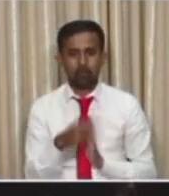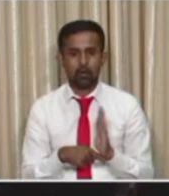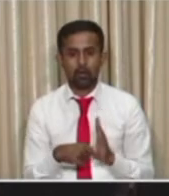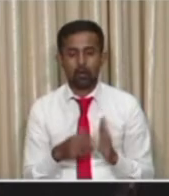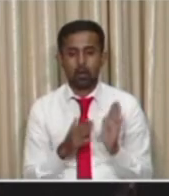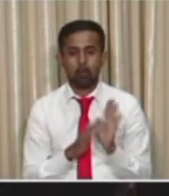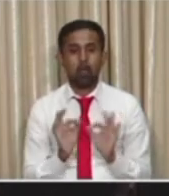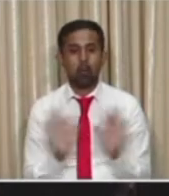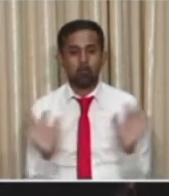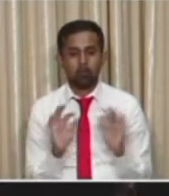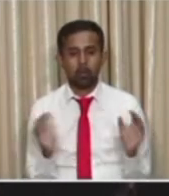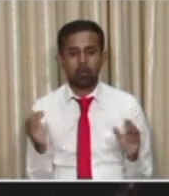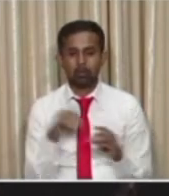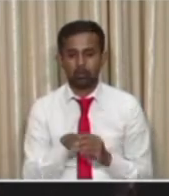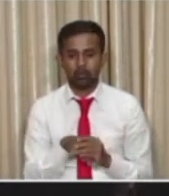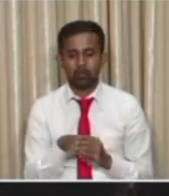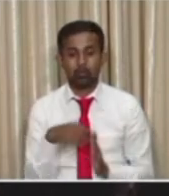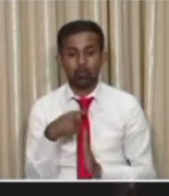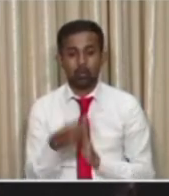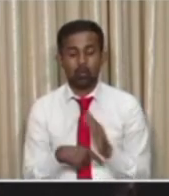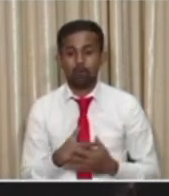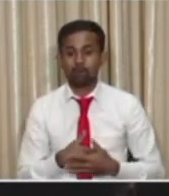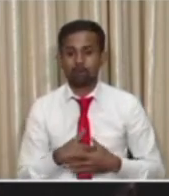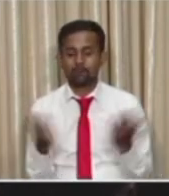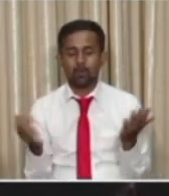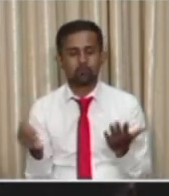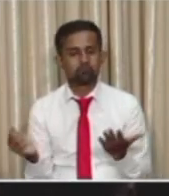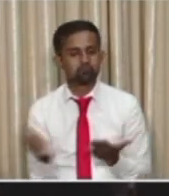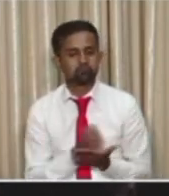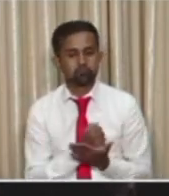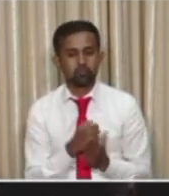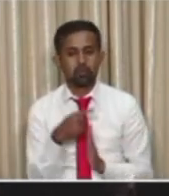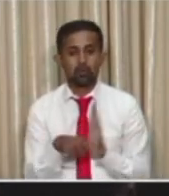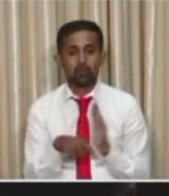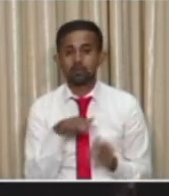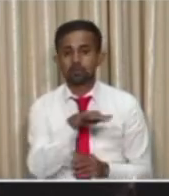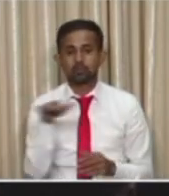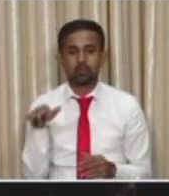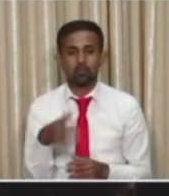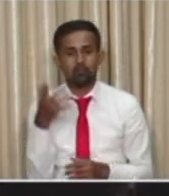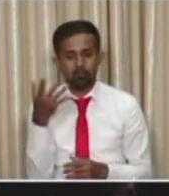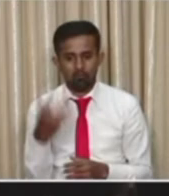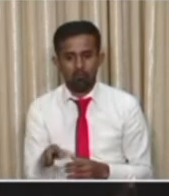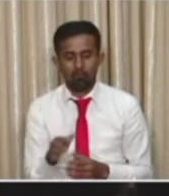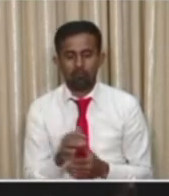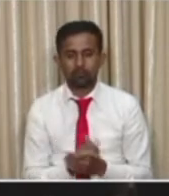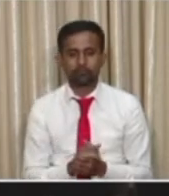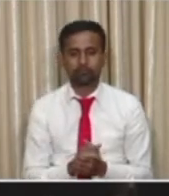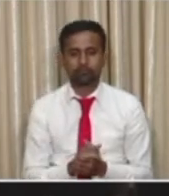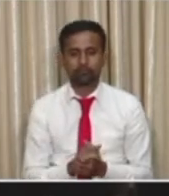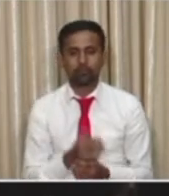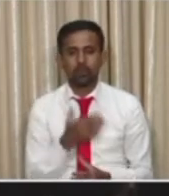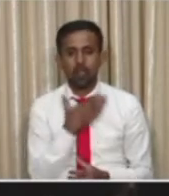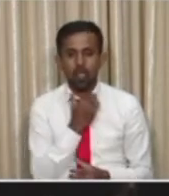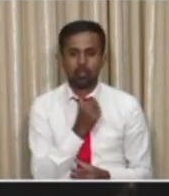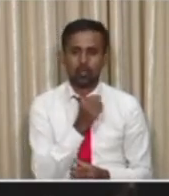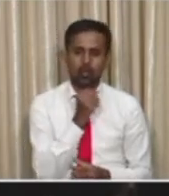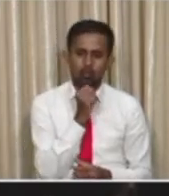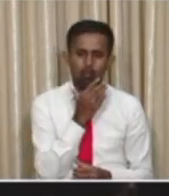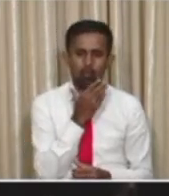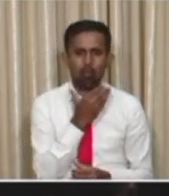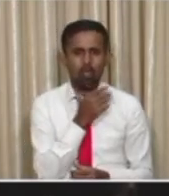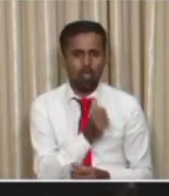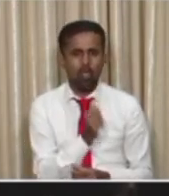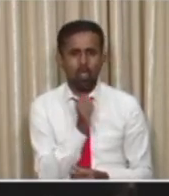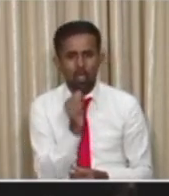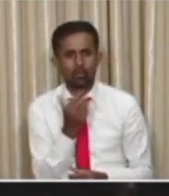இந்த நாட்டிற்கும் இந்த சமூகத்திற்கும் ஏற்பட்டது என்றால் அதை மறுப்பதற்கில்லை. உண்மை பொய்யாகவும் பொய்யை உண்மையாகவும் சித்தரித்ததெல்லாம் ஊடகம்தான். கடந்த